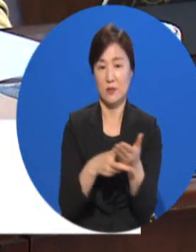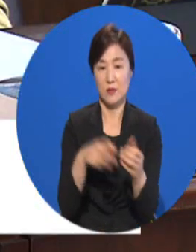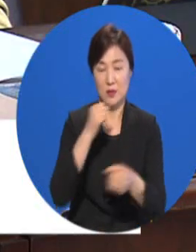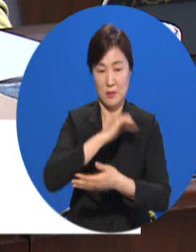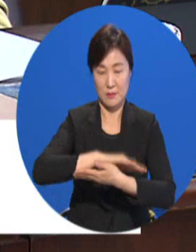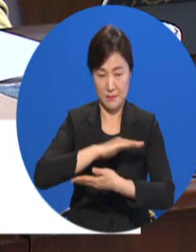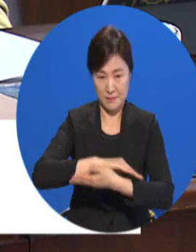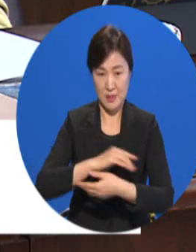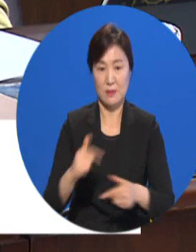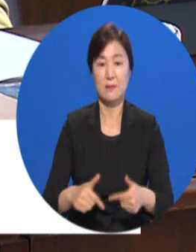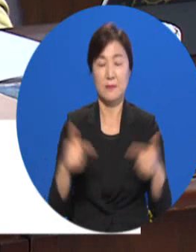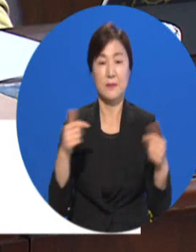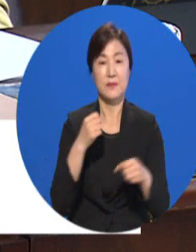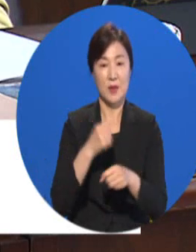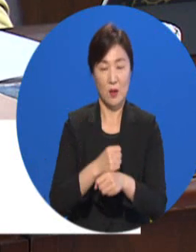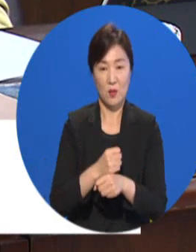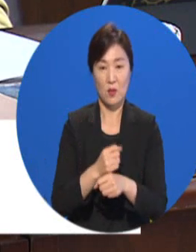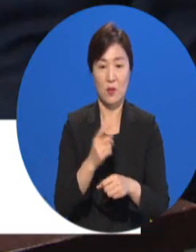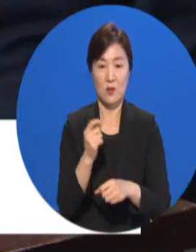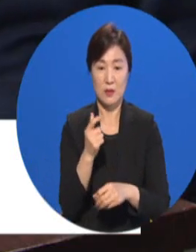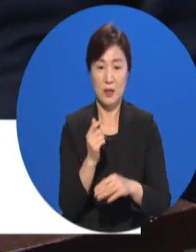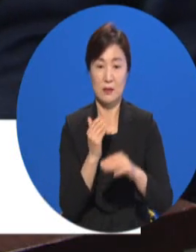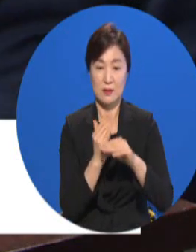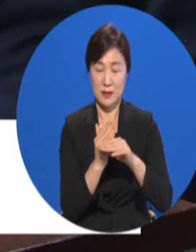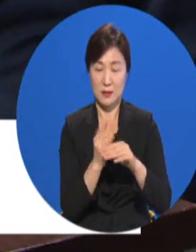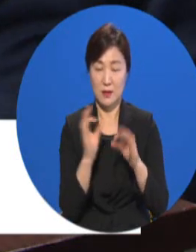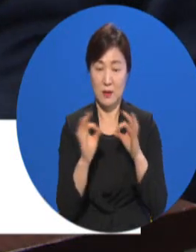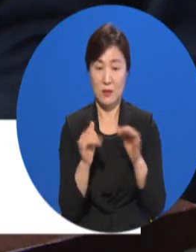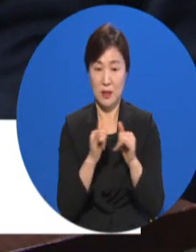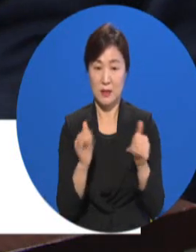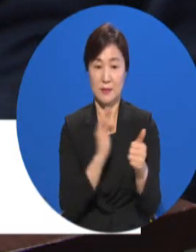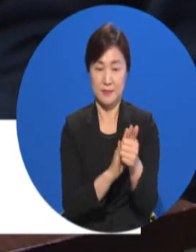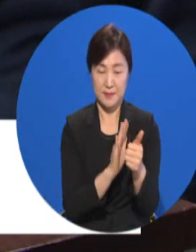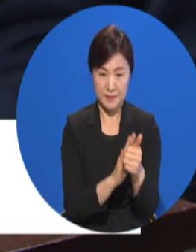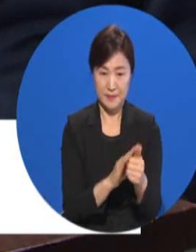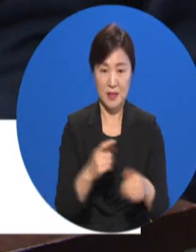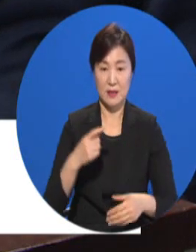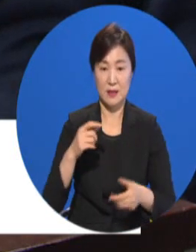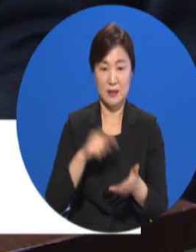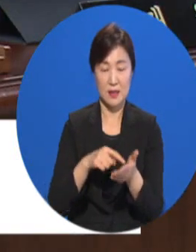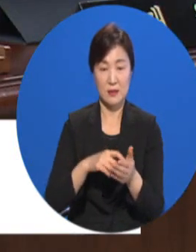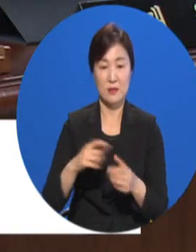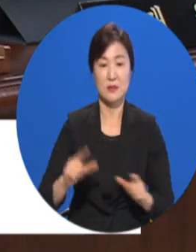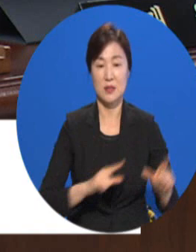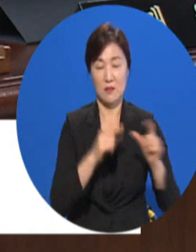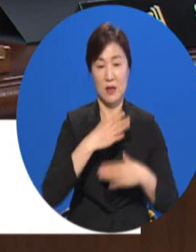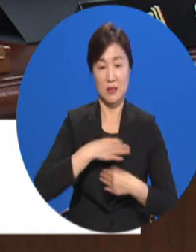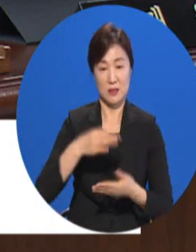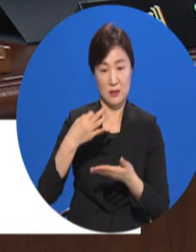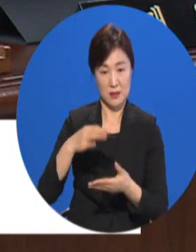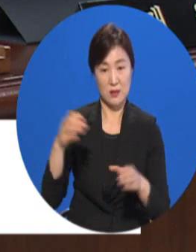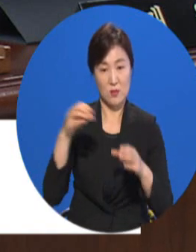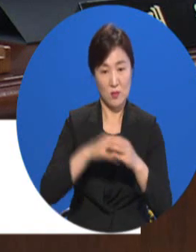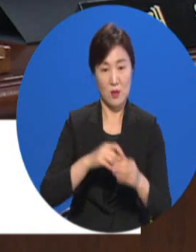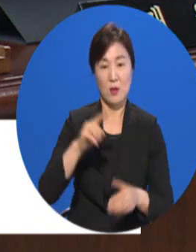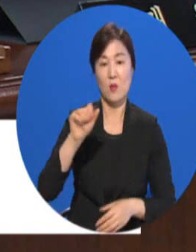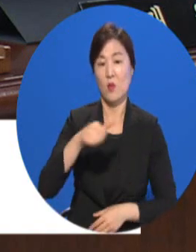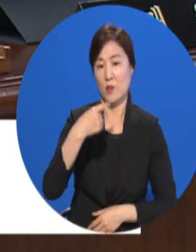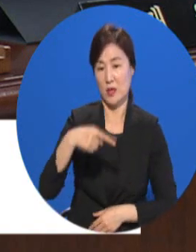발행규모 확대와 소상공인 융자금 이자 지원, 긴급 생활안정비 지원 등이 포함된 501억 원